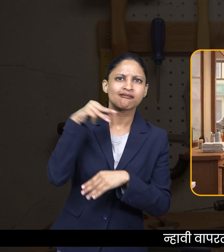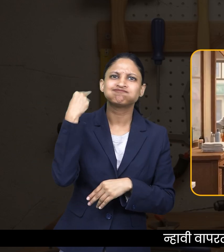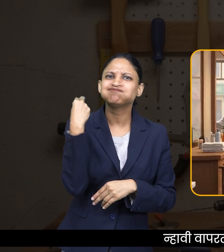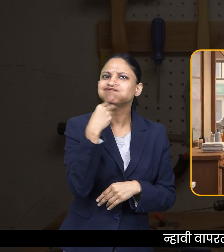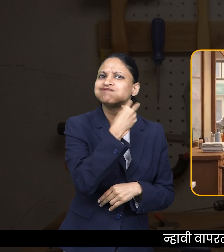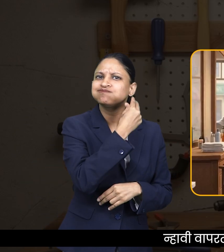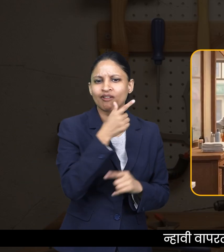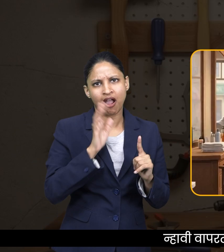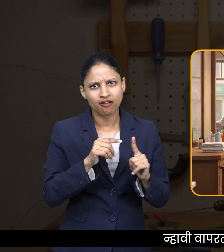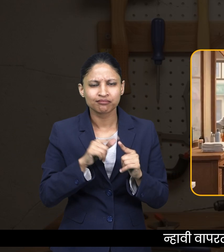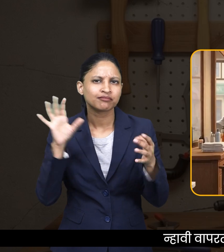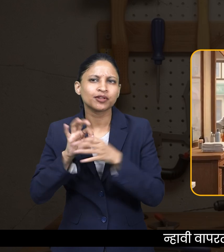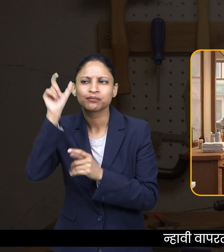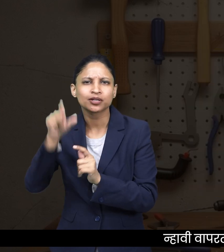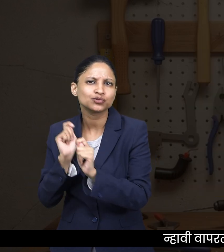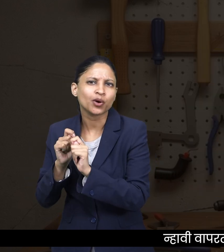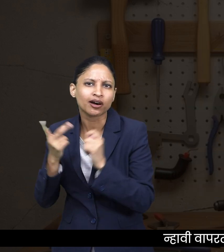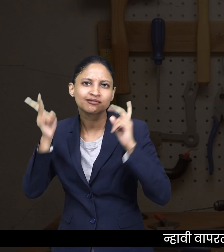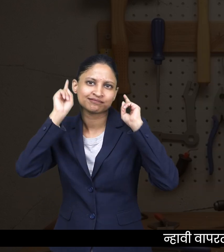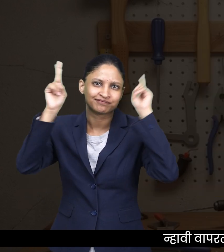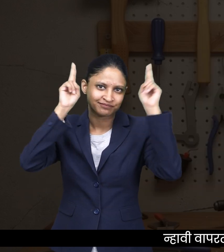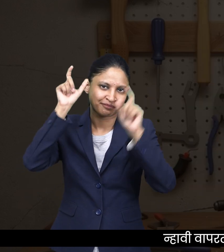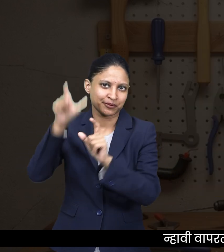न्हावी वापरत असलेला शेविंग ब्रश,